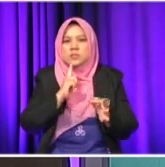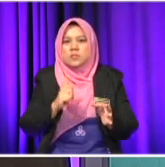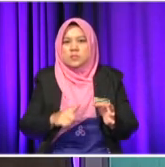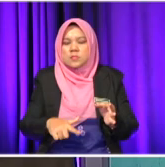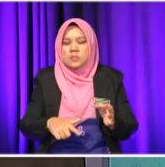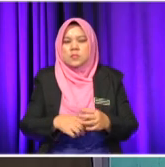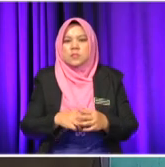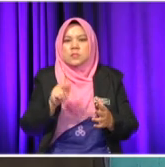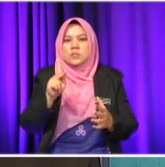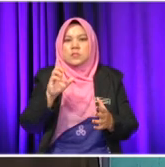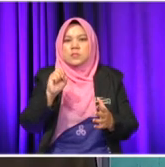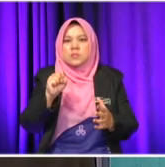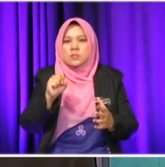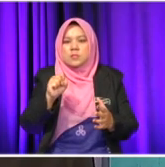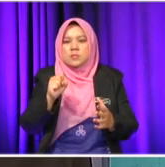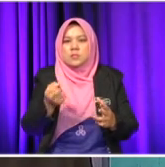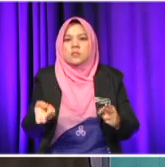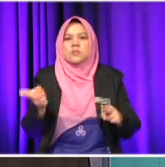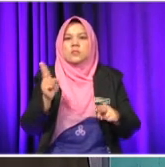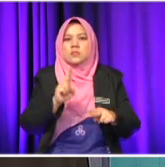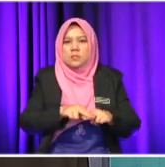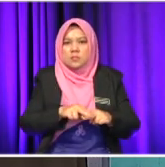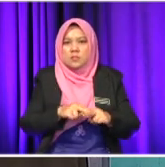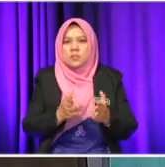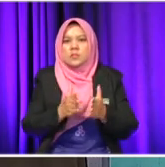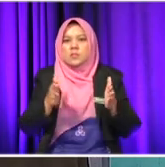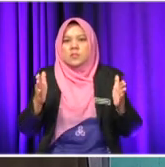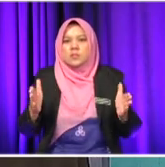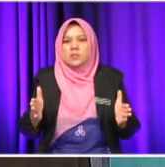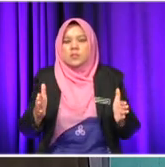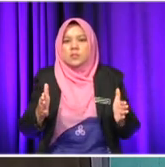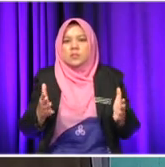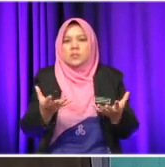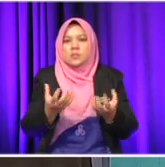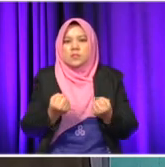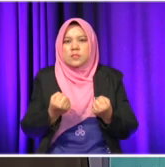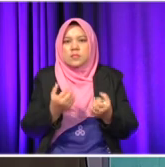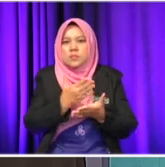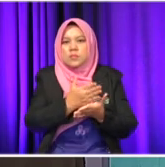yang diperlukan pun semakin tinggi besar jadi kita